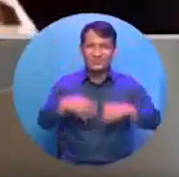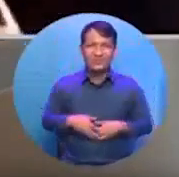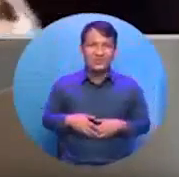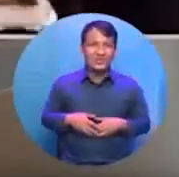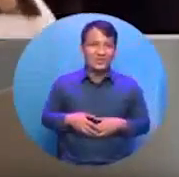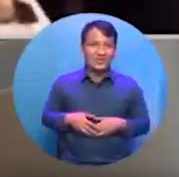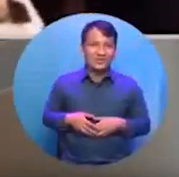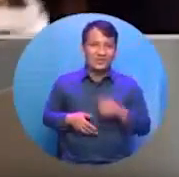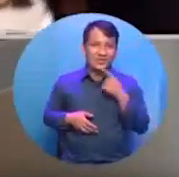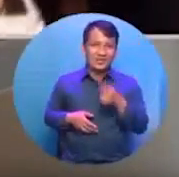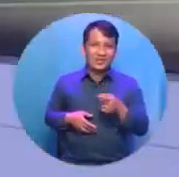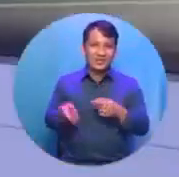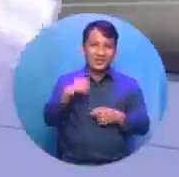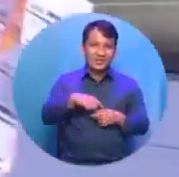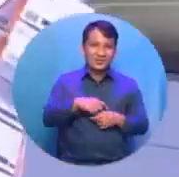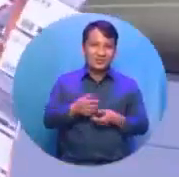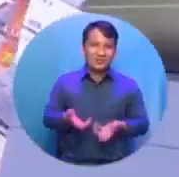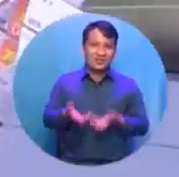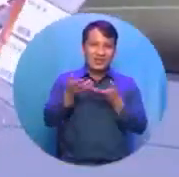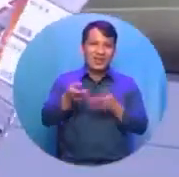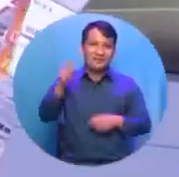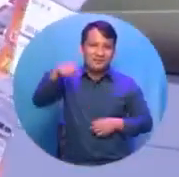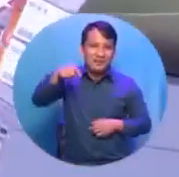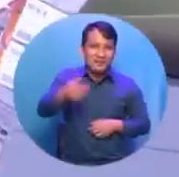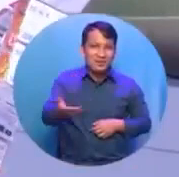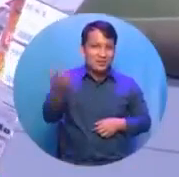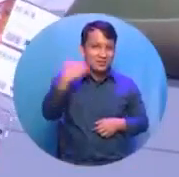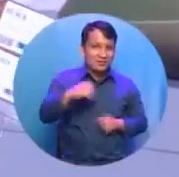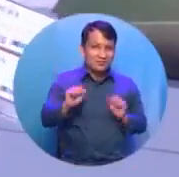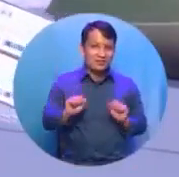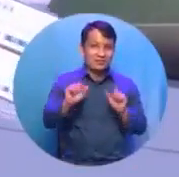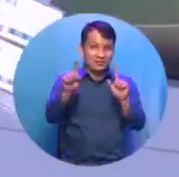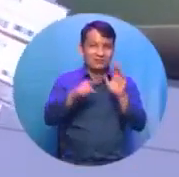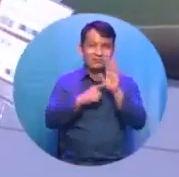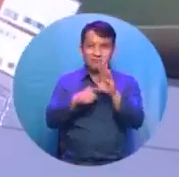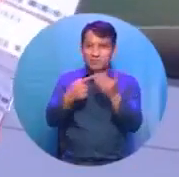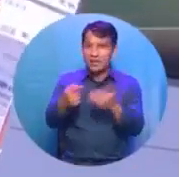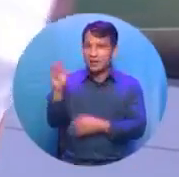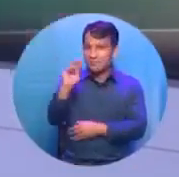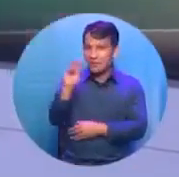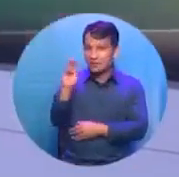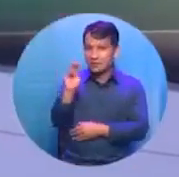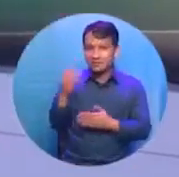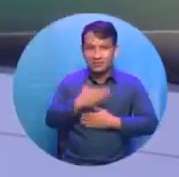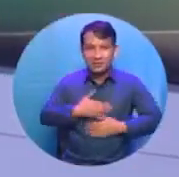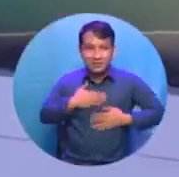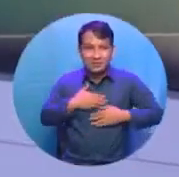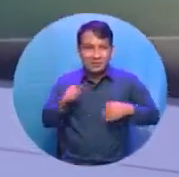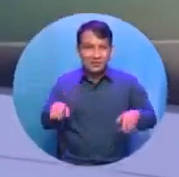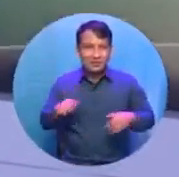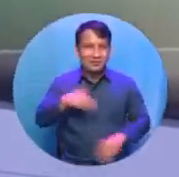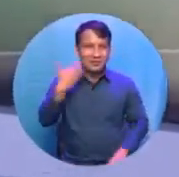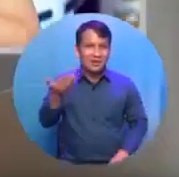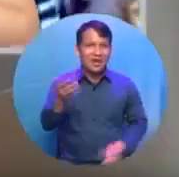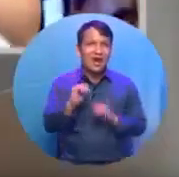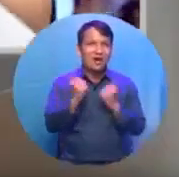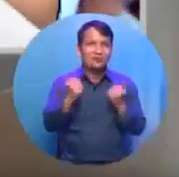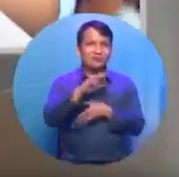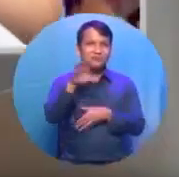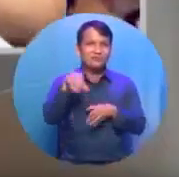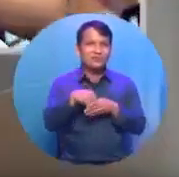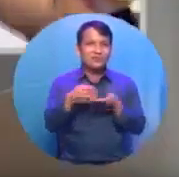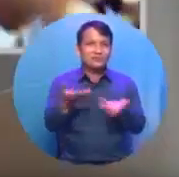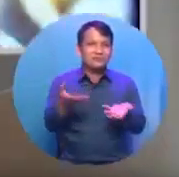Woo! Ang saya-saya. Ito dapat ang sumasalubong sa ating tuwing Lunes. Sang Mars, paano ba yung mga gusto